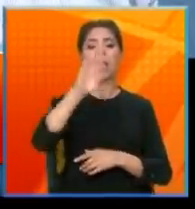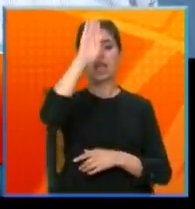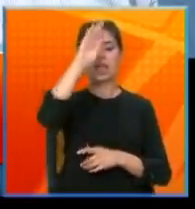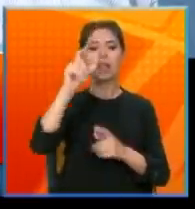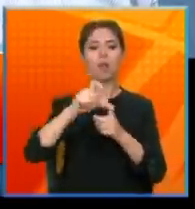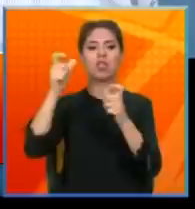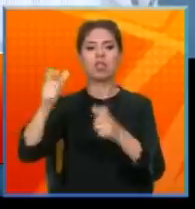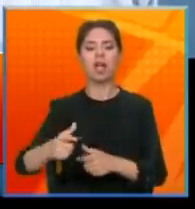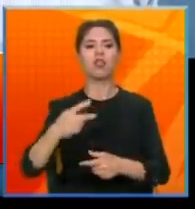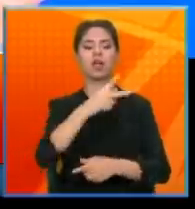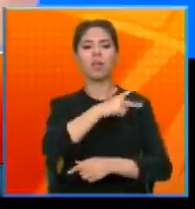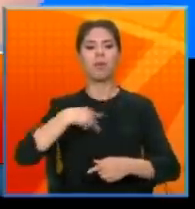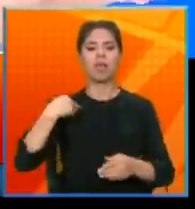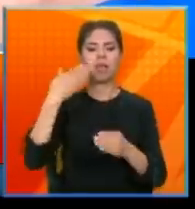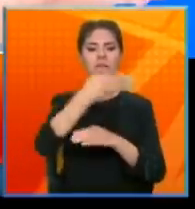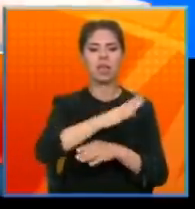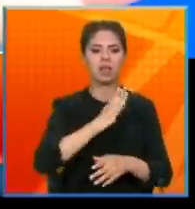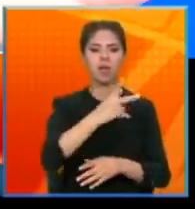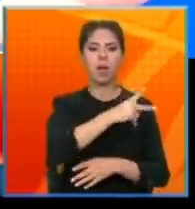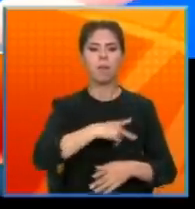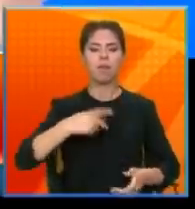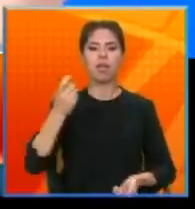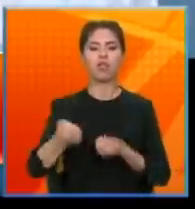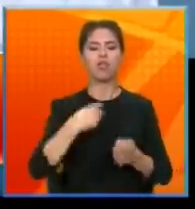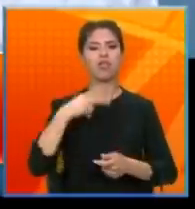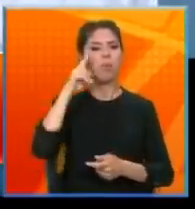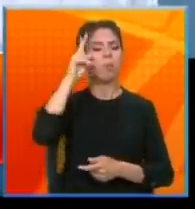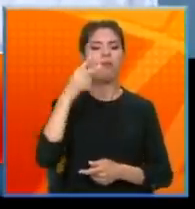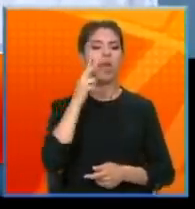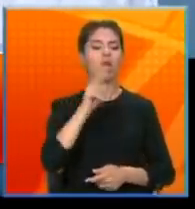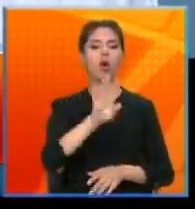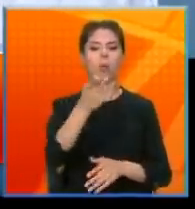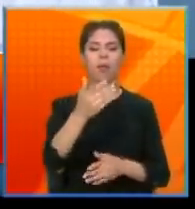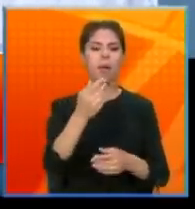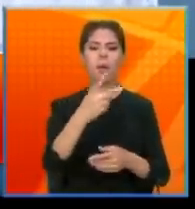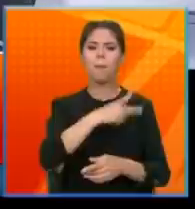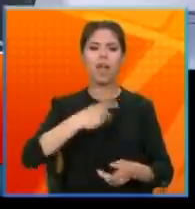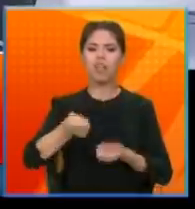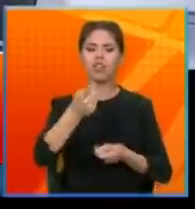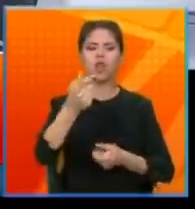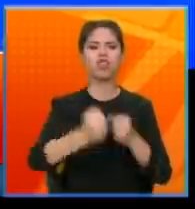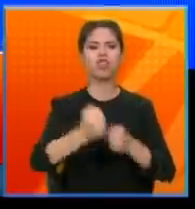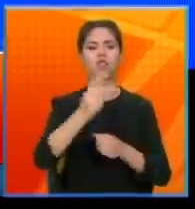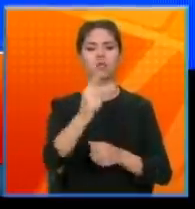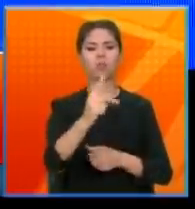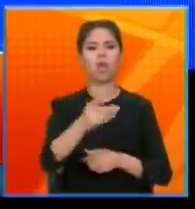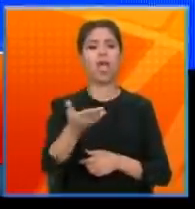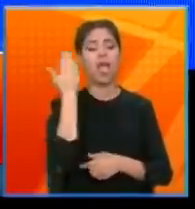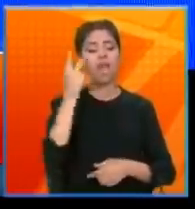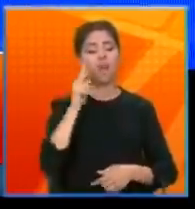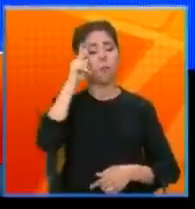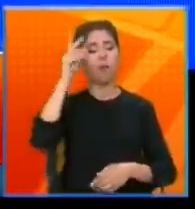Belediyesi'nde çalışıyorum. Oraya girişim var. Ben hiç belediyede çalışan mafyada duymadım. Ne iş yapıyorsunuz belediyede? Şoförüm. Zamanında mafyacılık